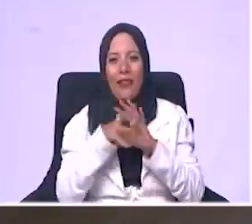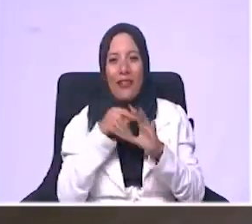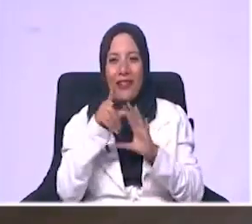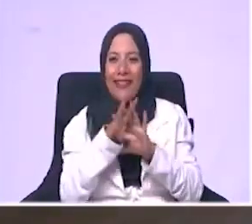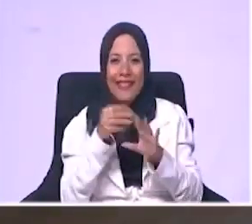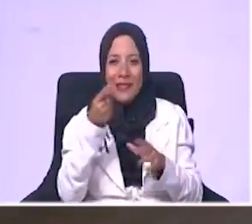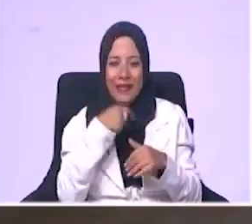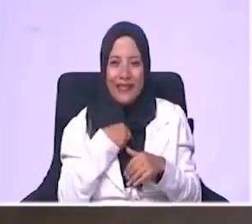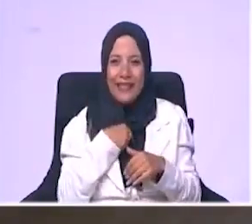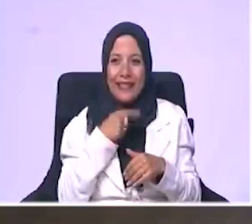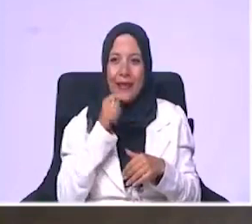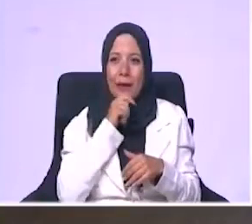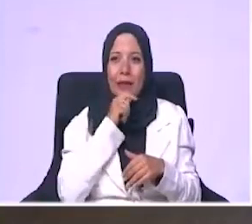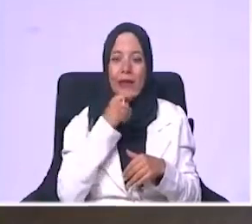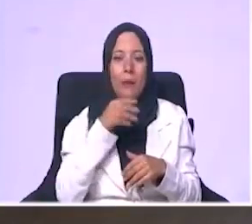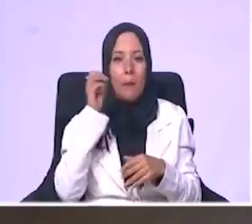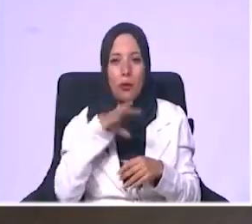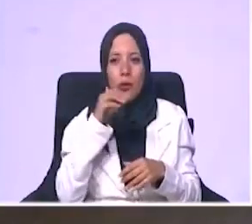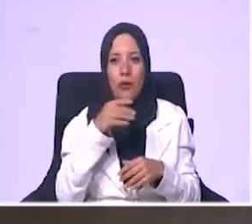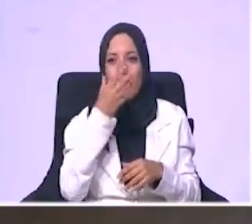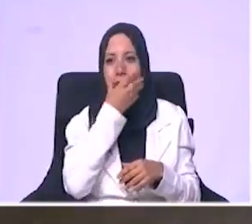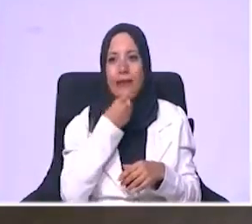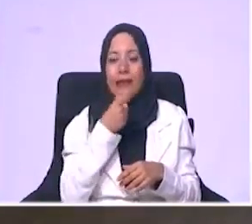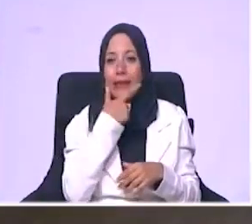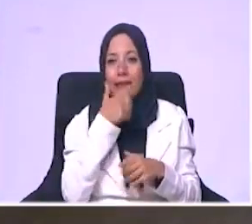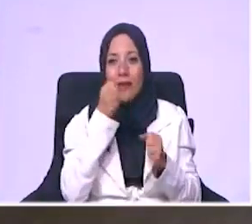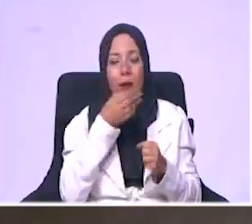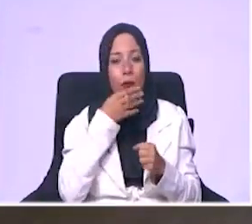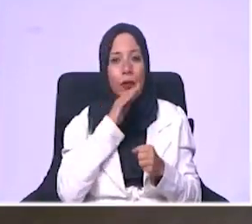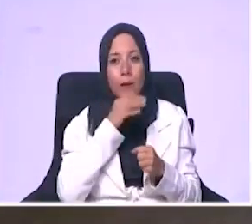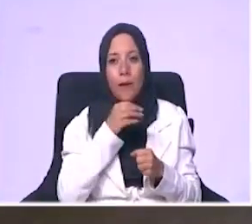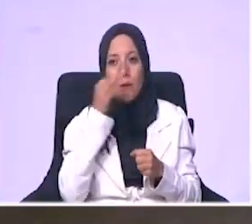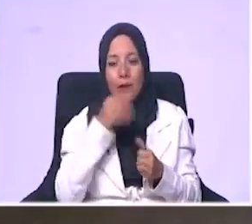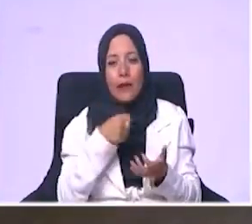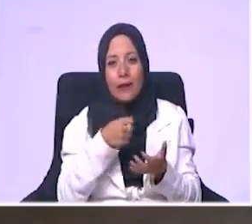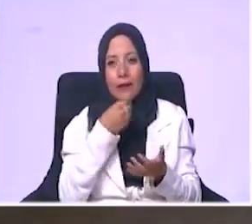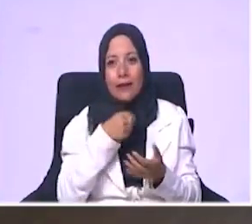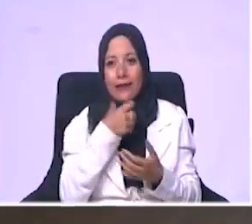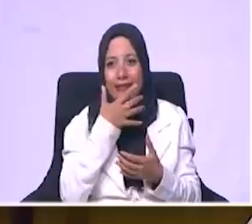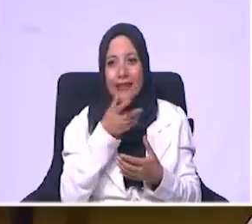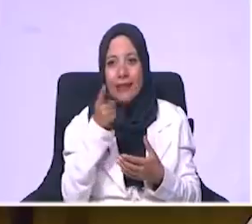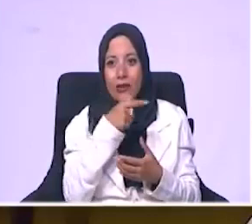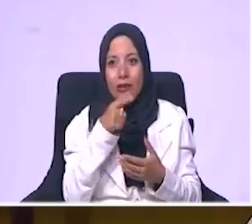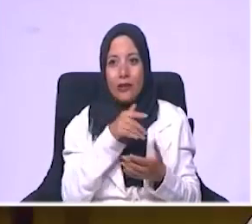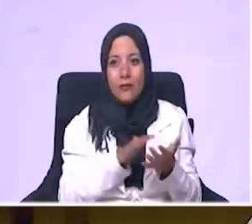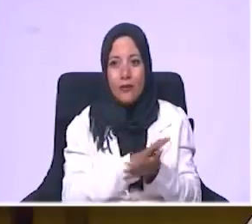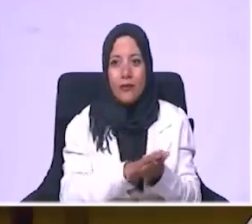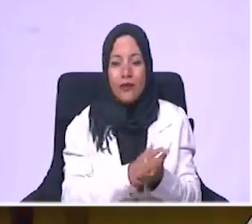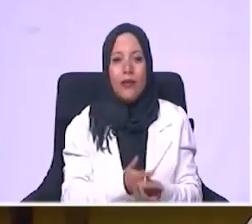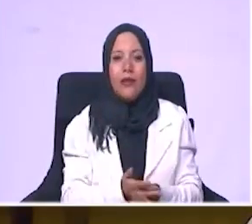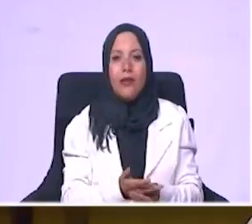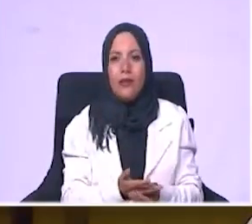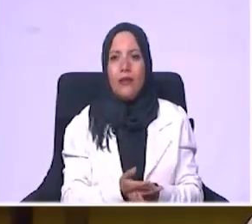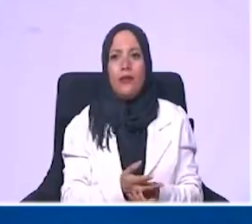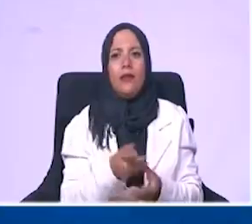ايه دكتور ايناس ما شاء الله يعني هي بشوشه جدا الحمد لله يعني كانت بشوشه وكانت بتسالوش في الاول لما قلت حنجيب